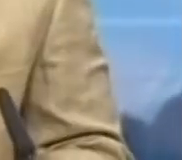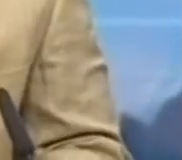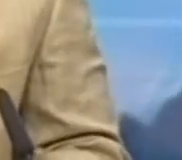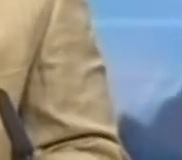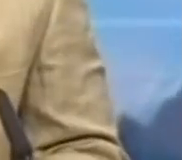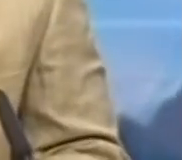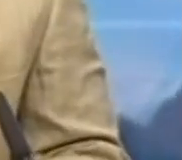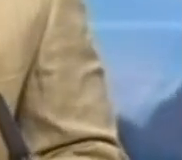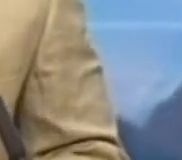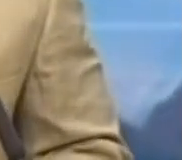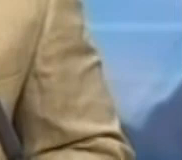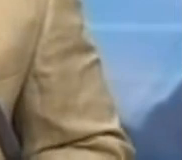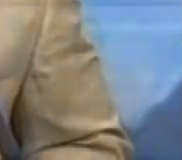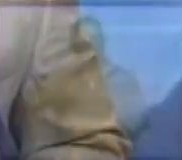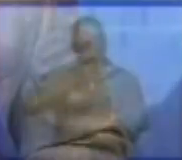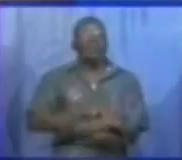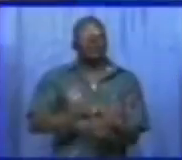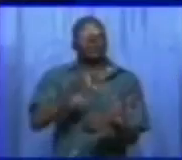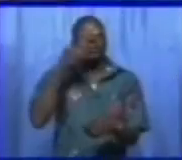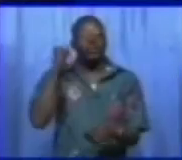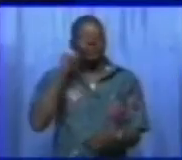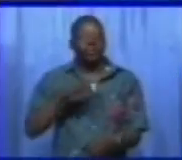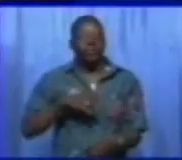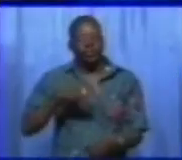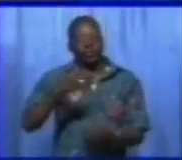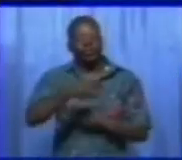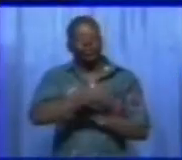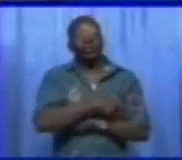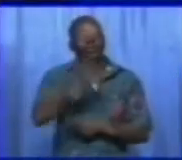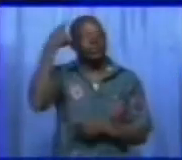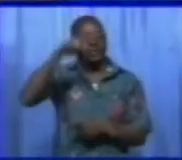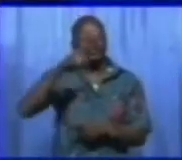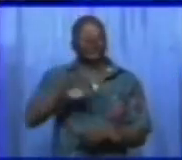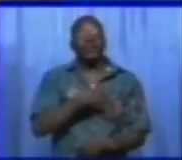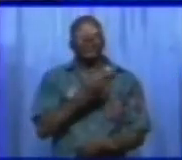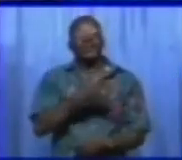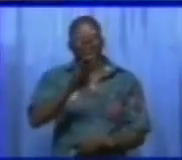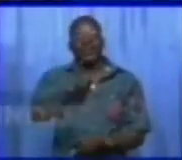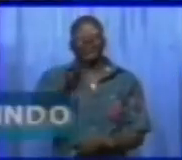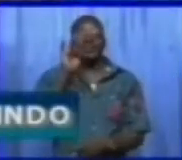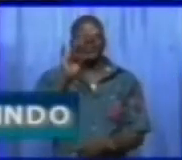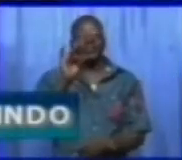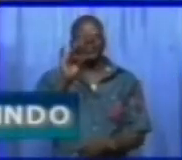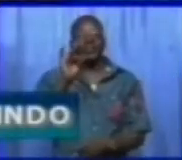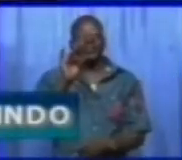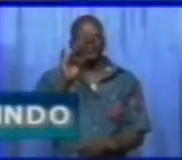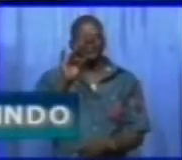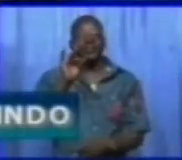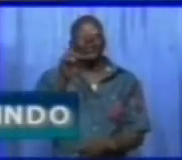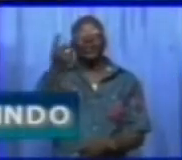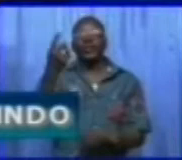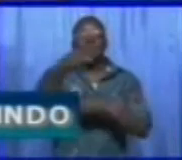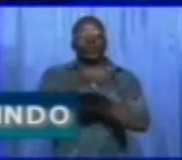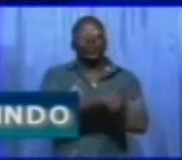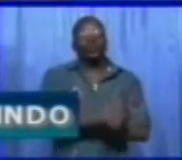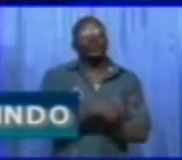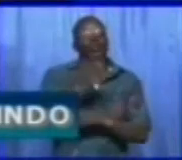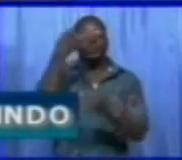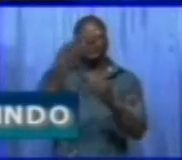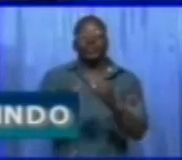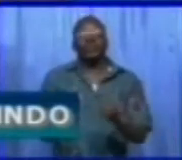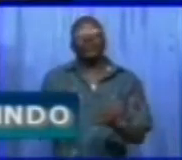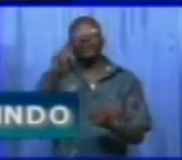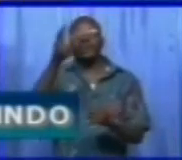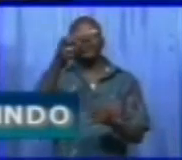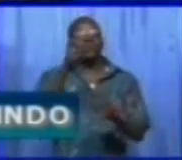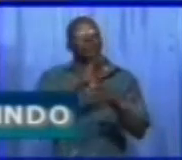Nicaraguayen Reynaldo Cachino. Mesdames, Messieurs, bonjour et ravi de vous retrouver. À 2 jours de la fin de sa